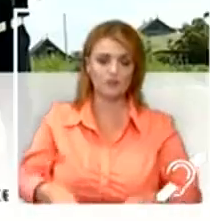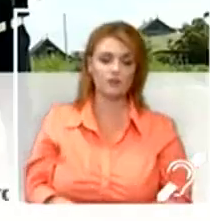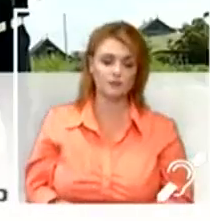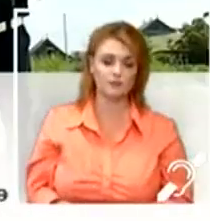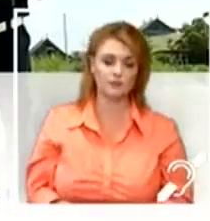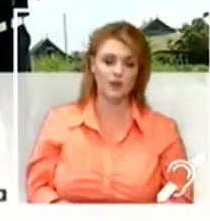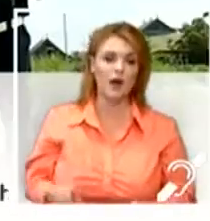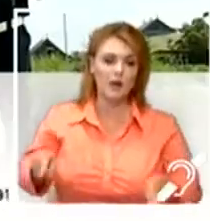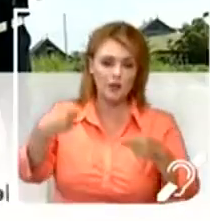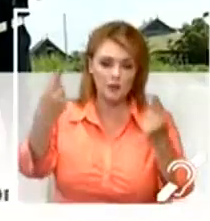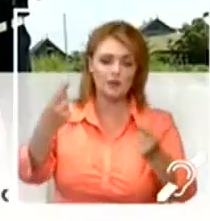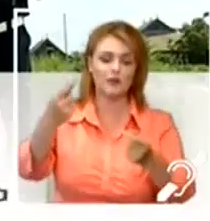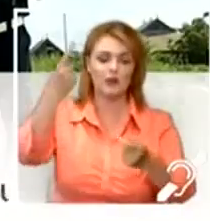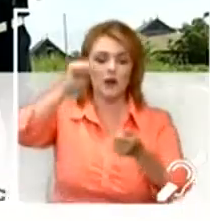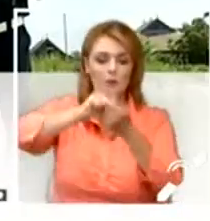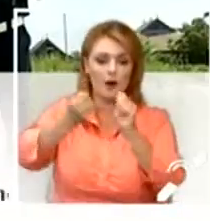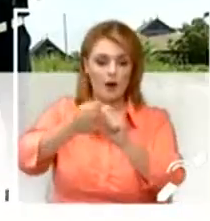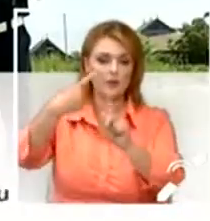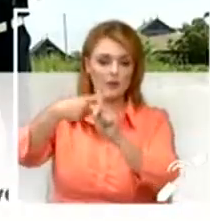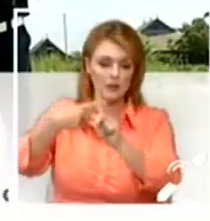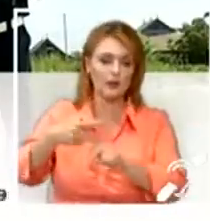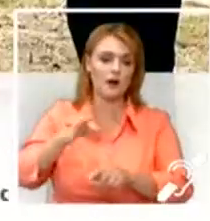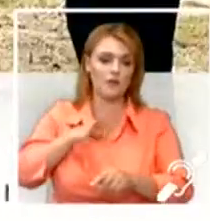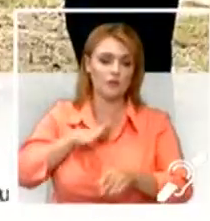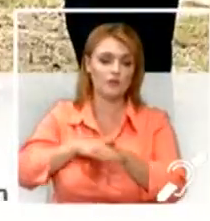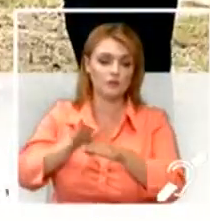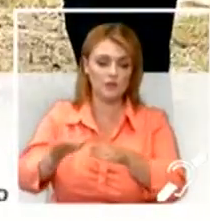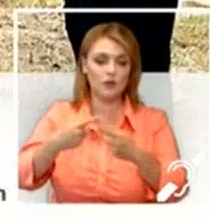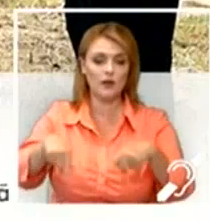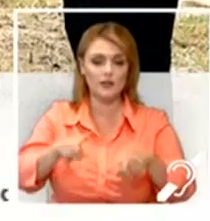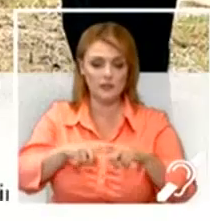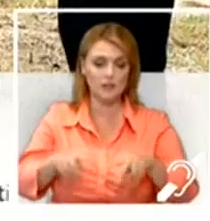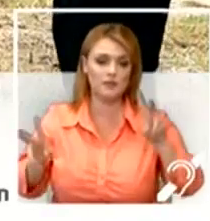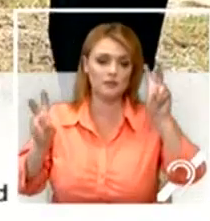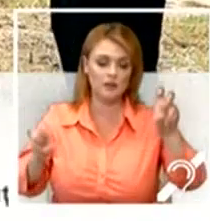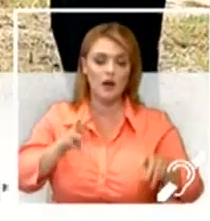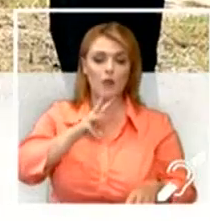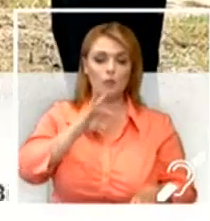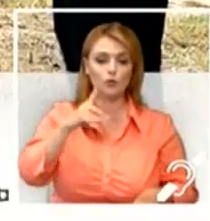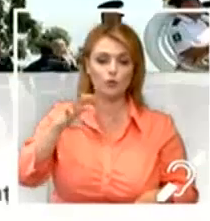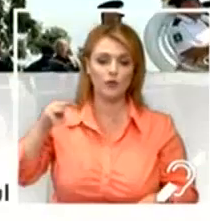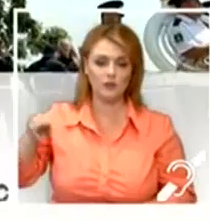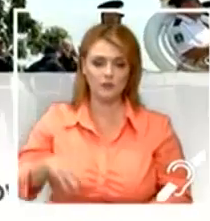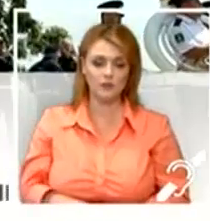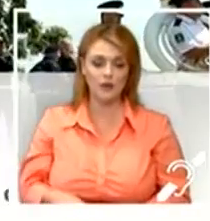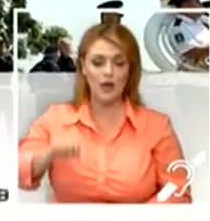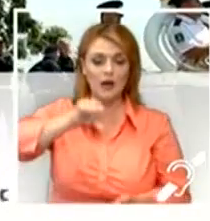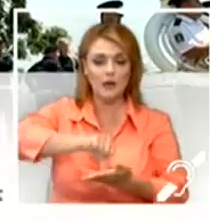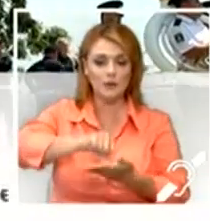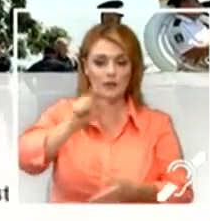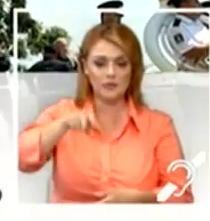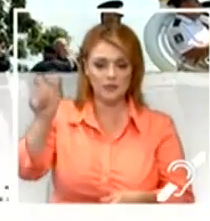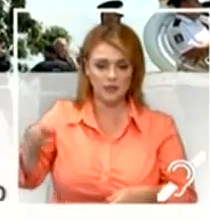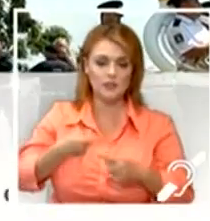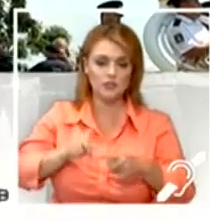noastră. Reabilitarea monumentului a fost realizată de Asociația Obștească Monumentum. Reprezentanții organizației spun că